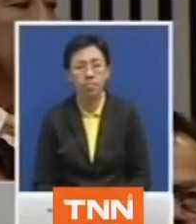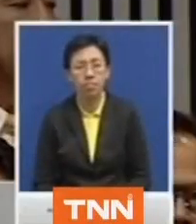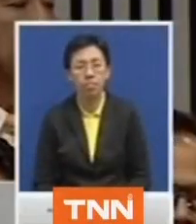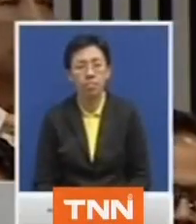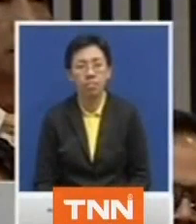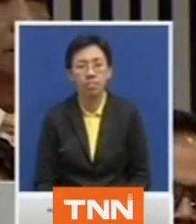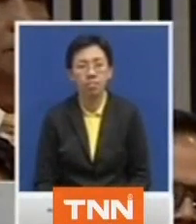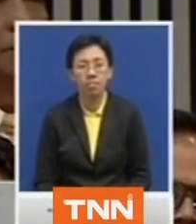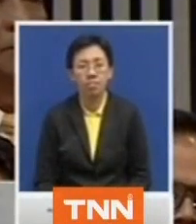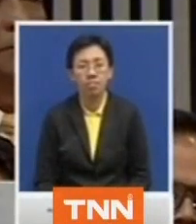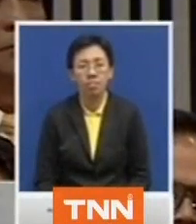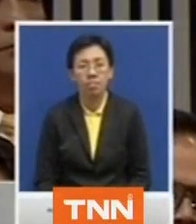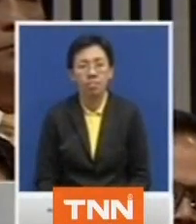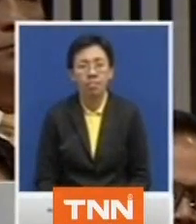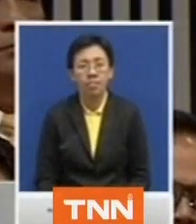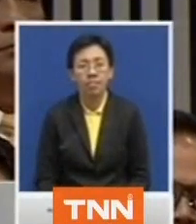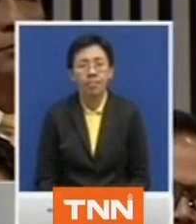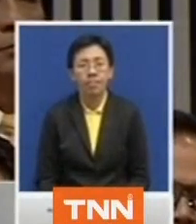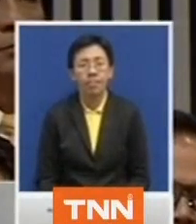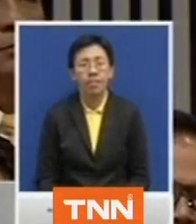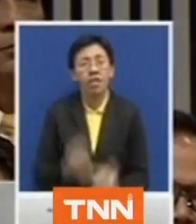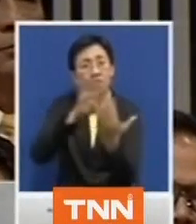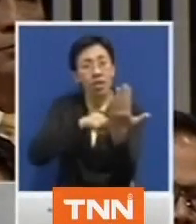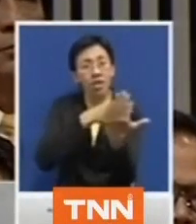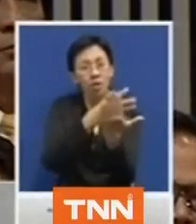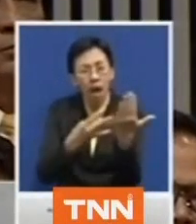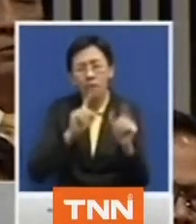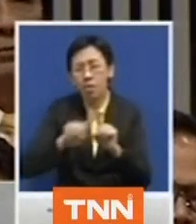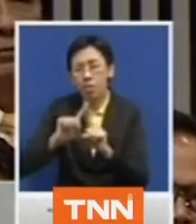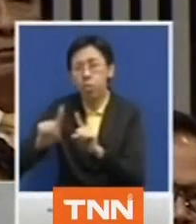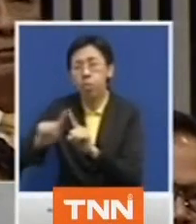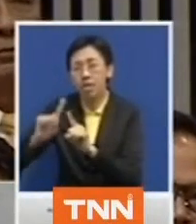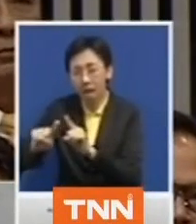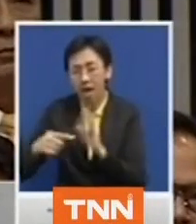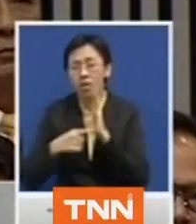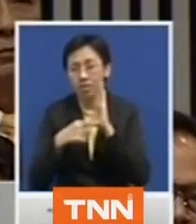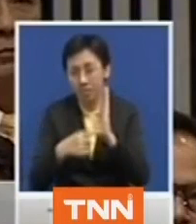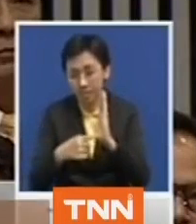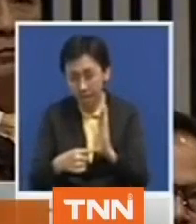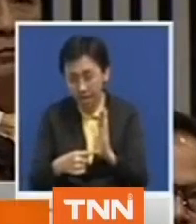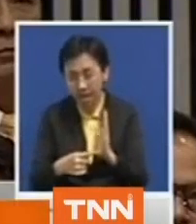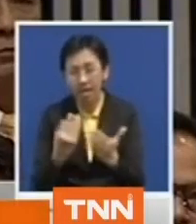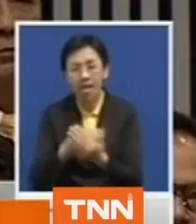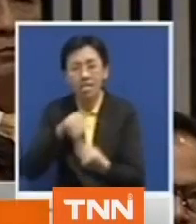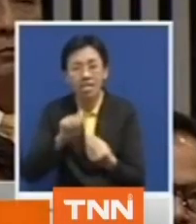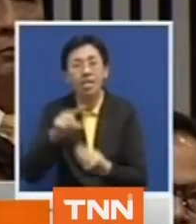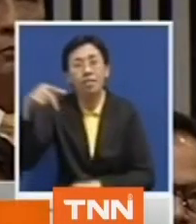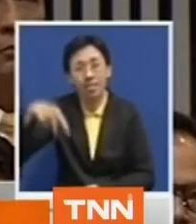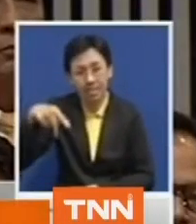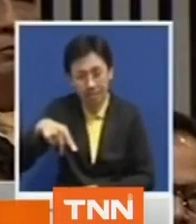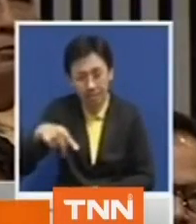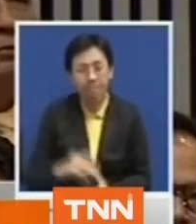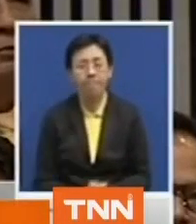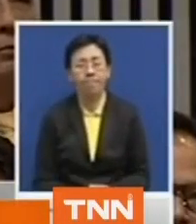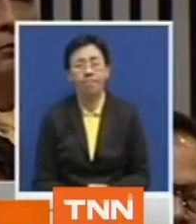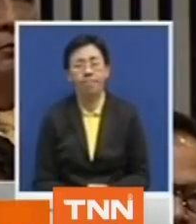างสำหรับการประชุมร่วมรัฐสภาเพราะบอกไว้ว่ากระดุม5เม็ดถ้าเกิดไม่ได้รับการแก้ไขก็จะไม่สามารถแก้ปัญ